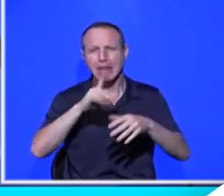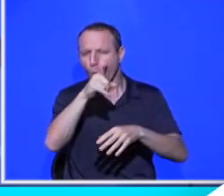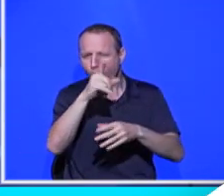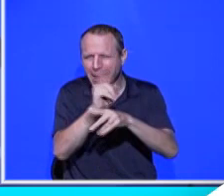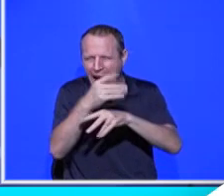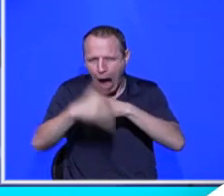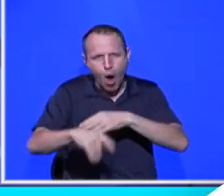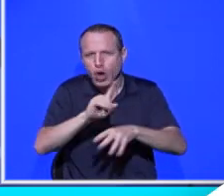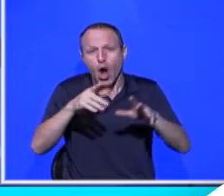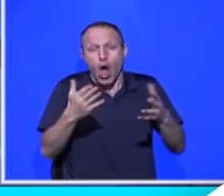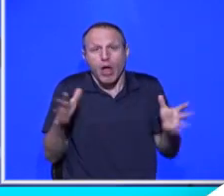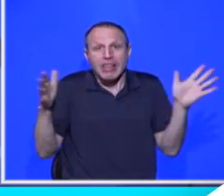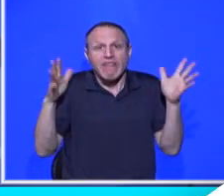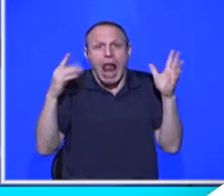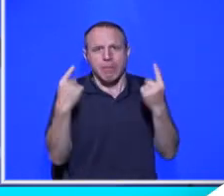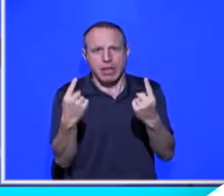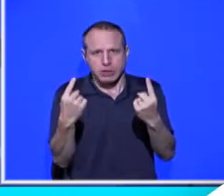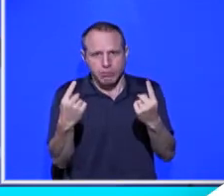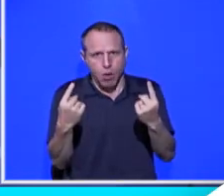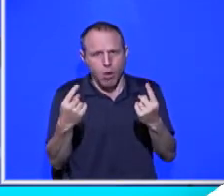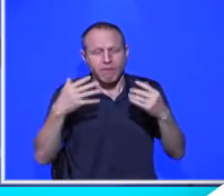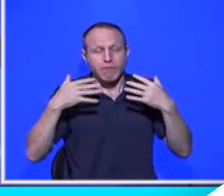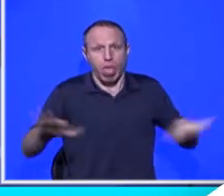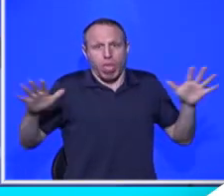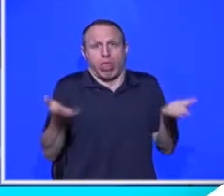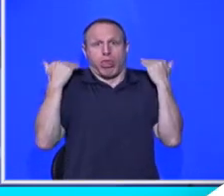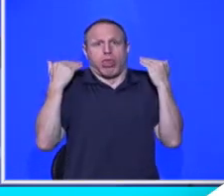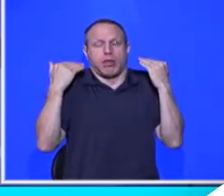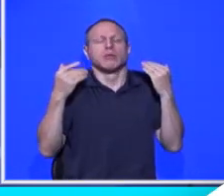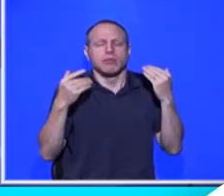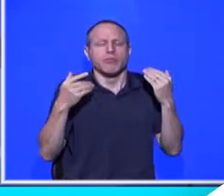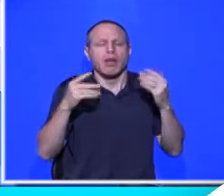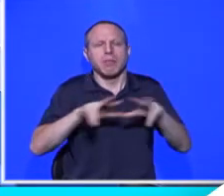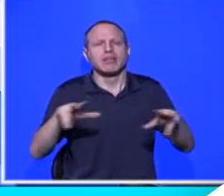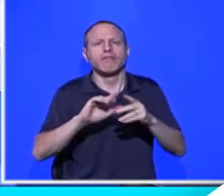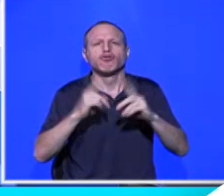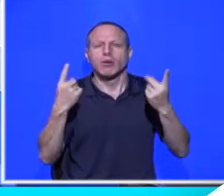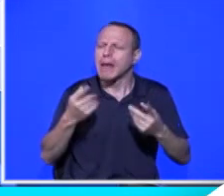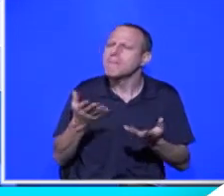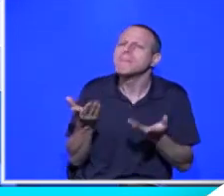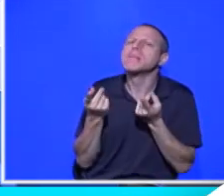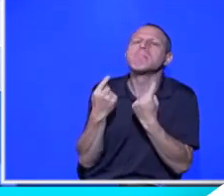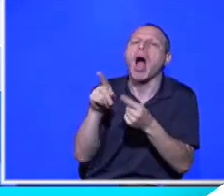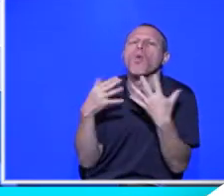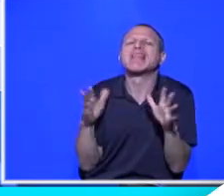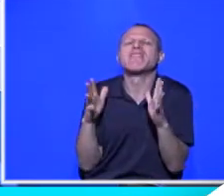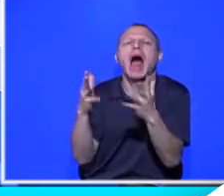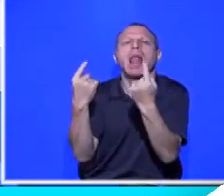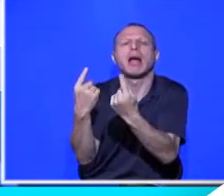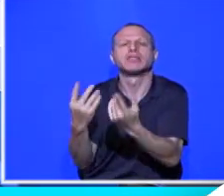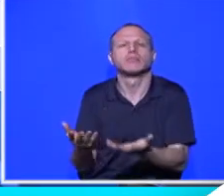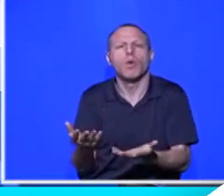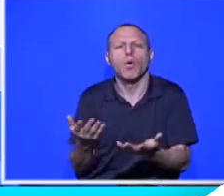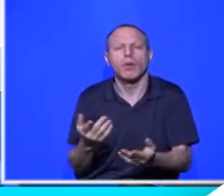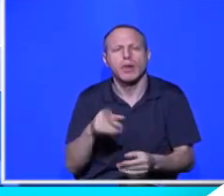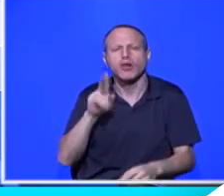במכנסיים ונבהל מעצמו, המצב היה שונה. למה היה שונה? נבהל מעצמו ממה? כן. כן. ממה? זאת השאלה, הרי